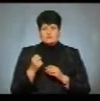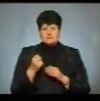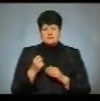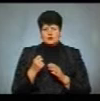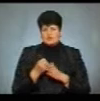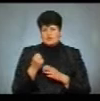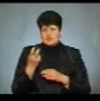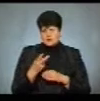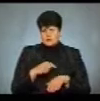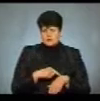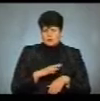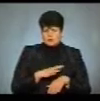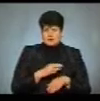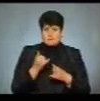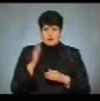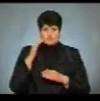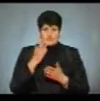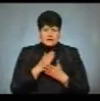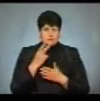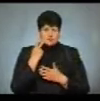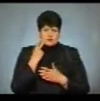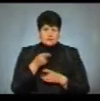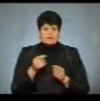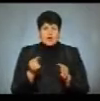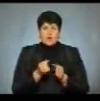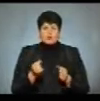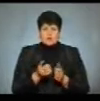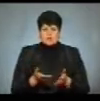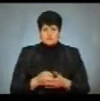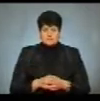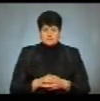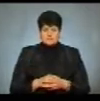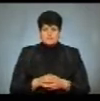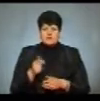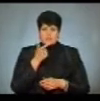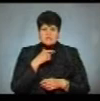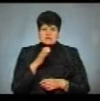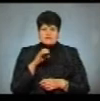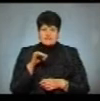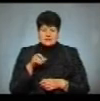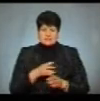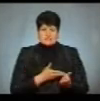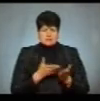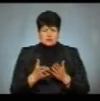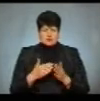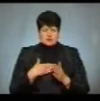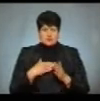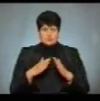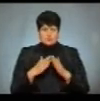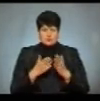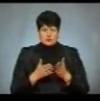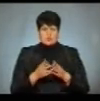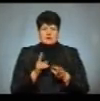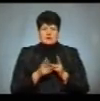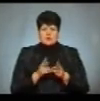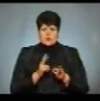вода тече з крана постійно, але вона холодна. Пані Світлана запрошує нас до свого помешкання. На